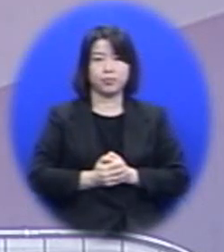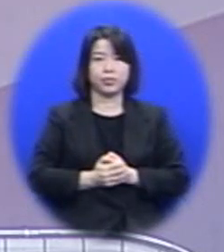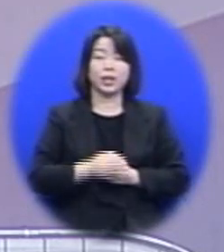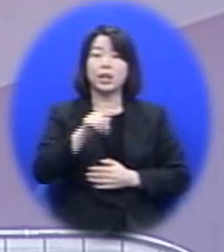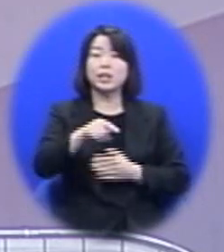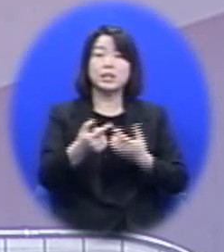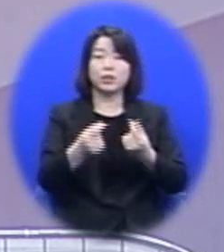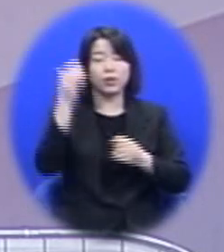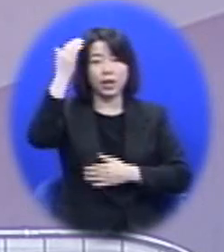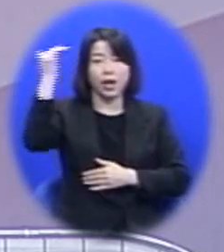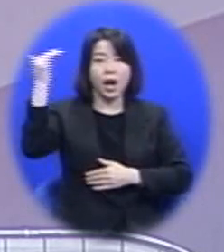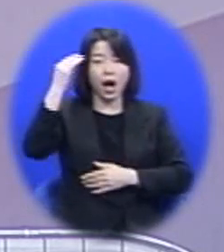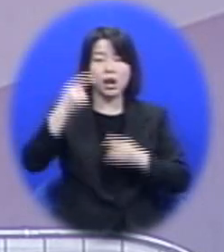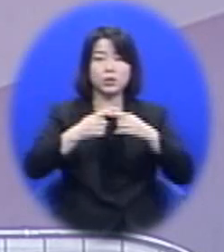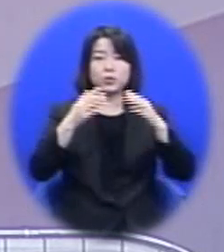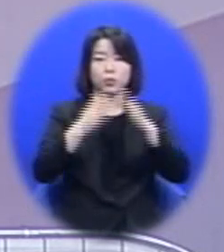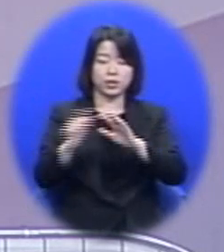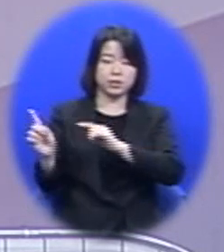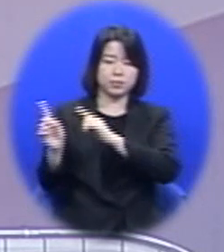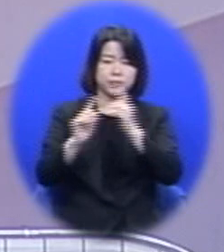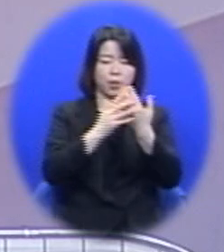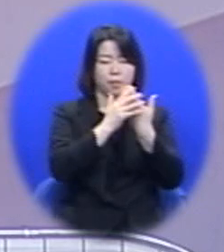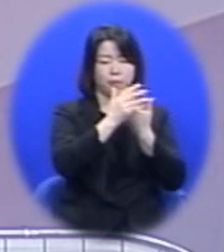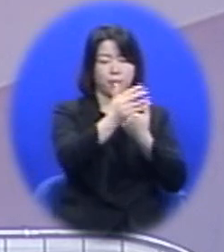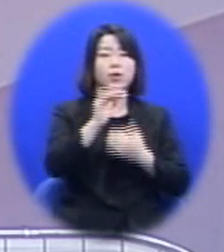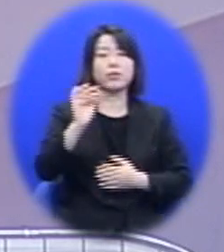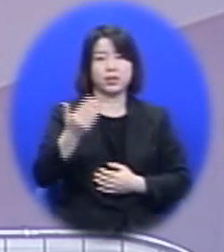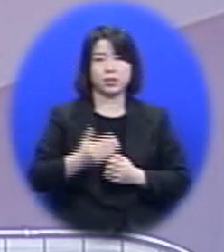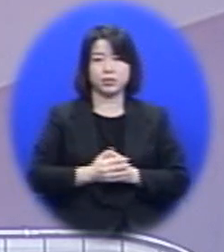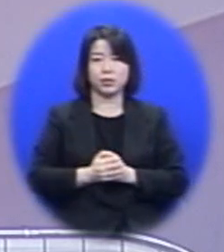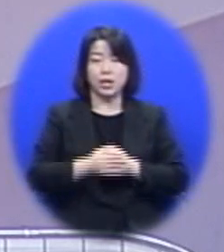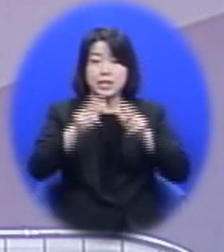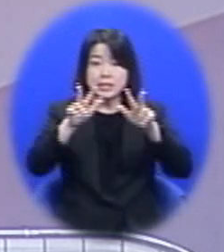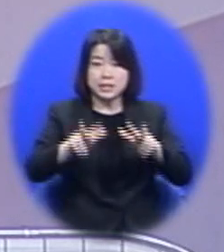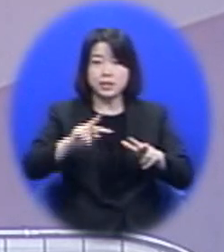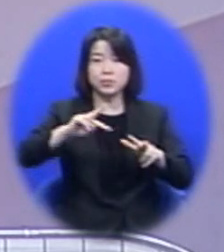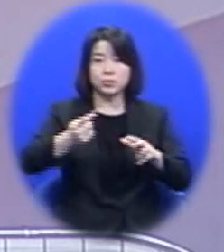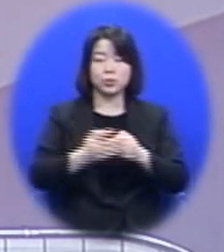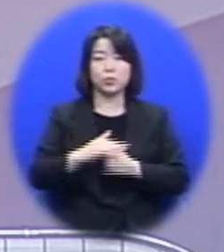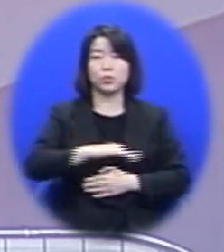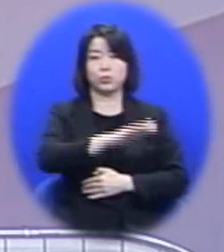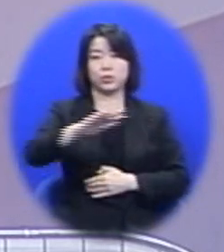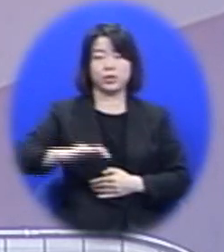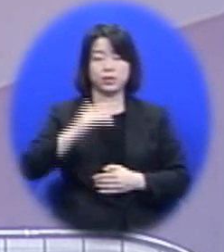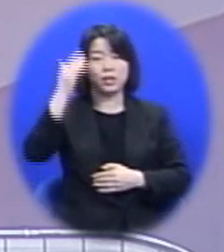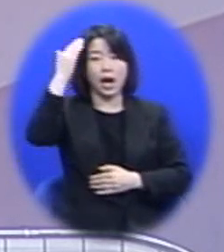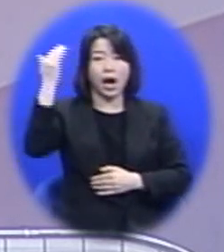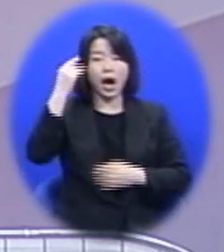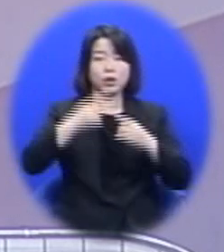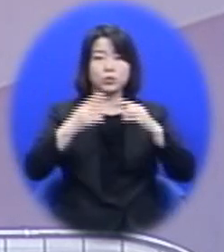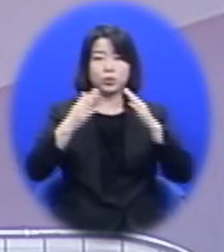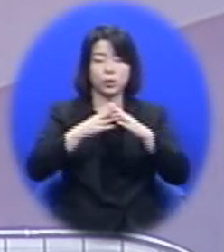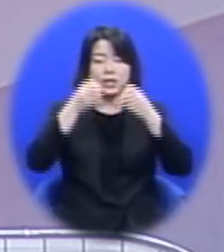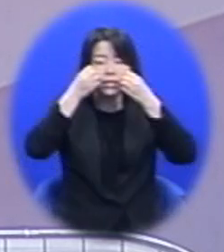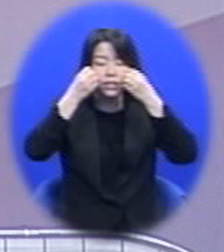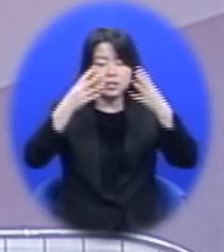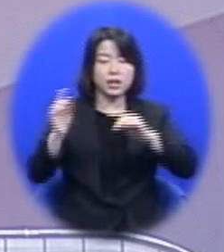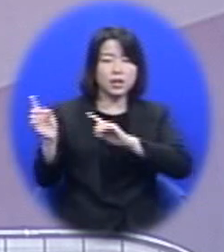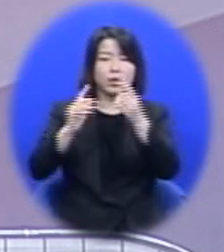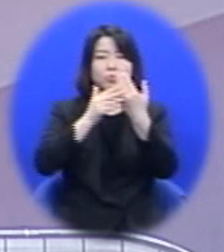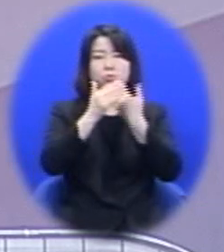그렇게 한국교회는 부흥이 됐던 거예요. 지금도 우리는 한국교회 새 부흥을 기다립니다.